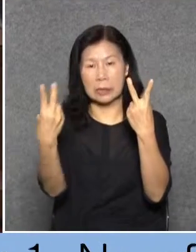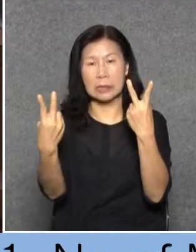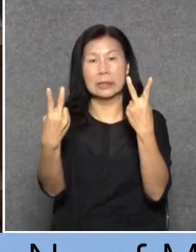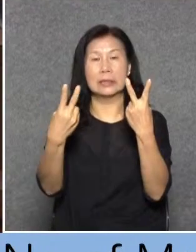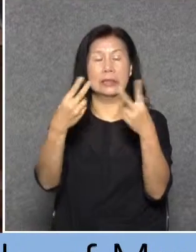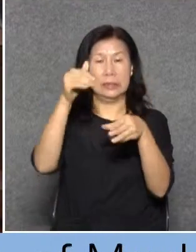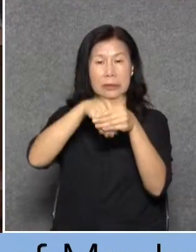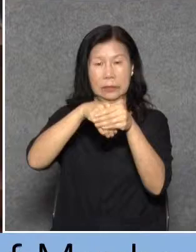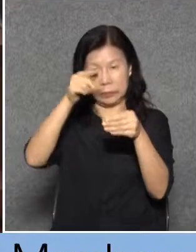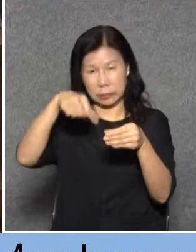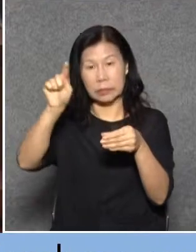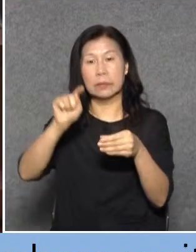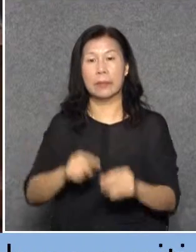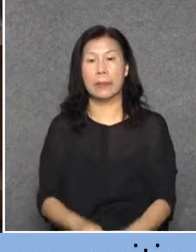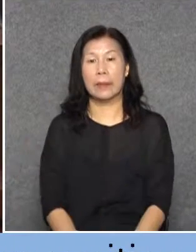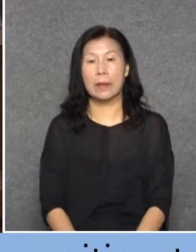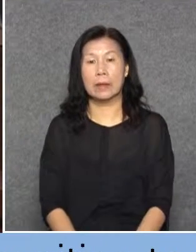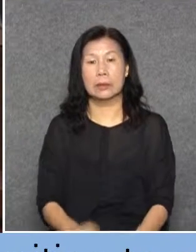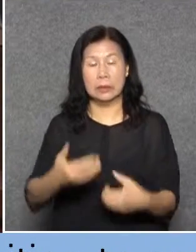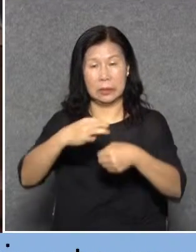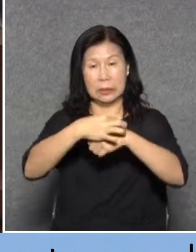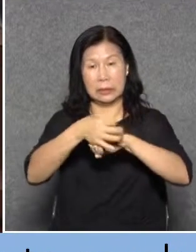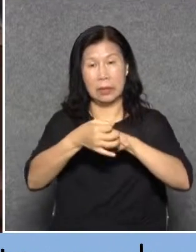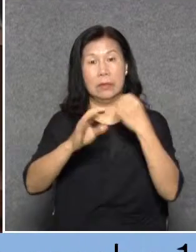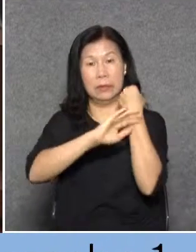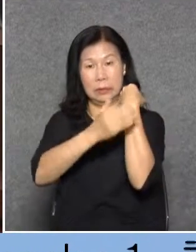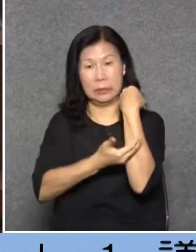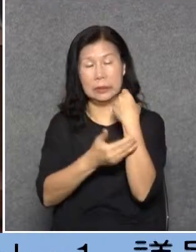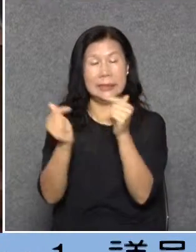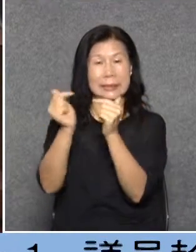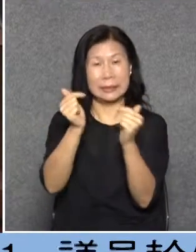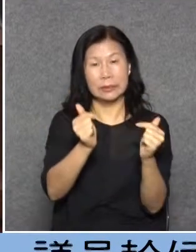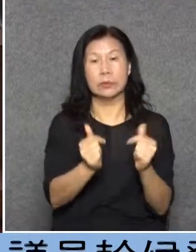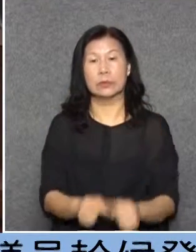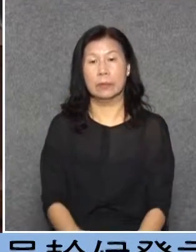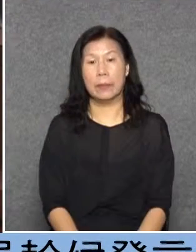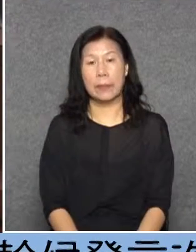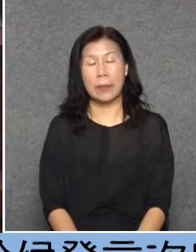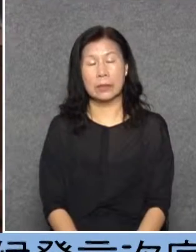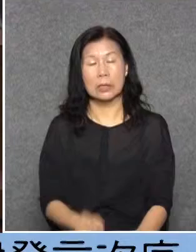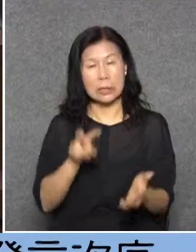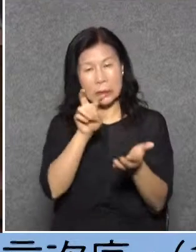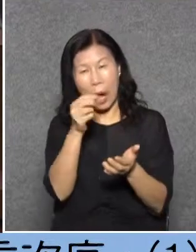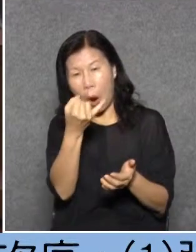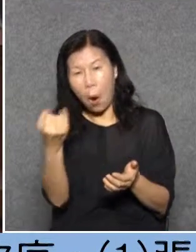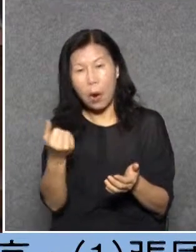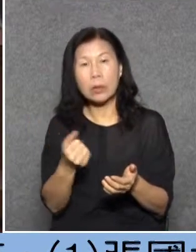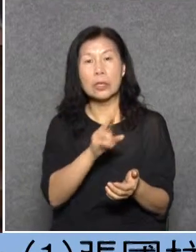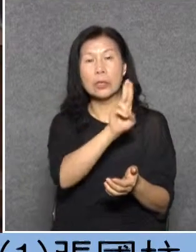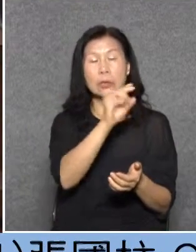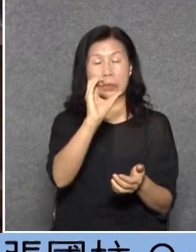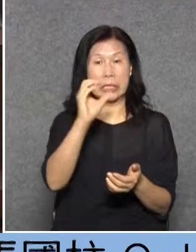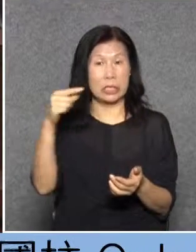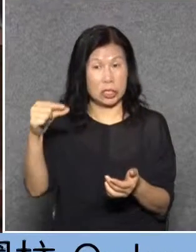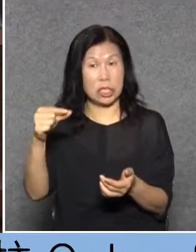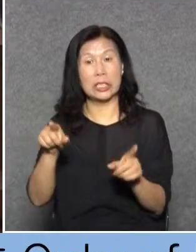多在外國的法例呢，都不斷還是講緊話要檢討緊，譬如話 UCG 其中一個啦，